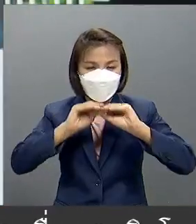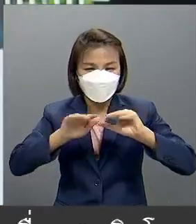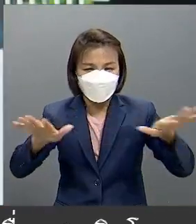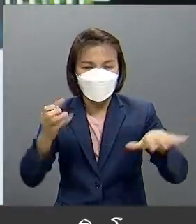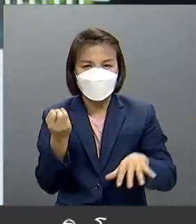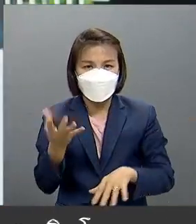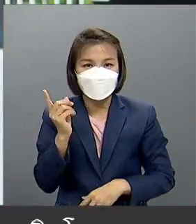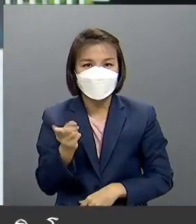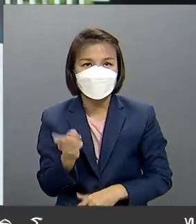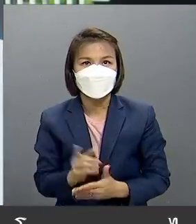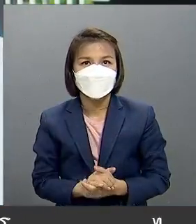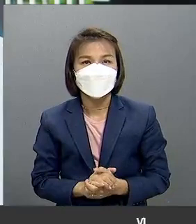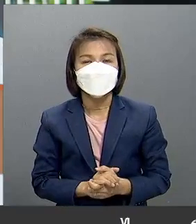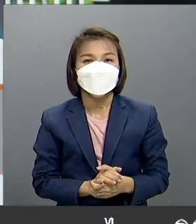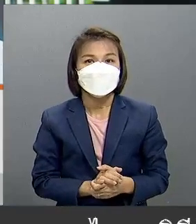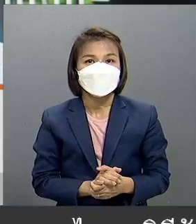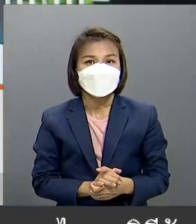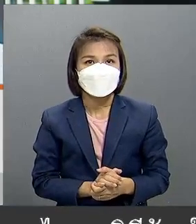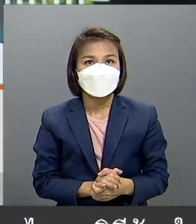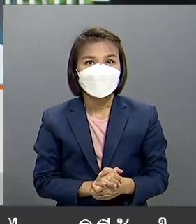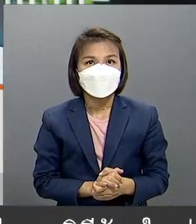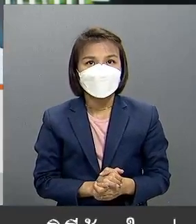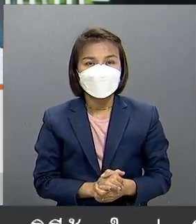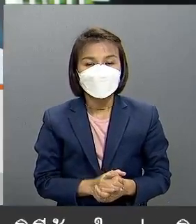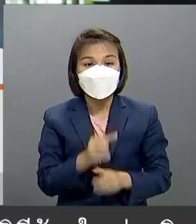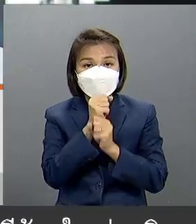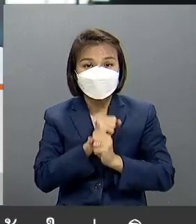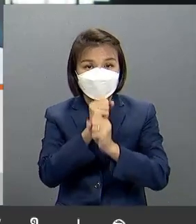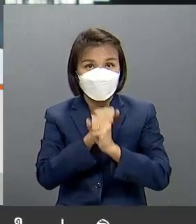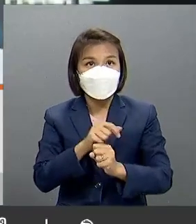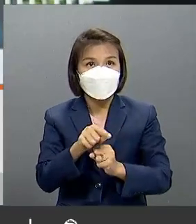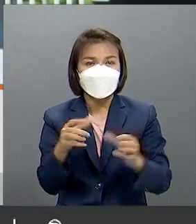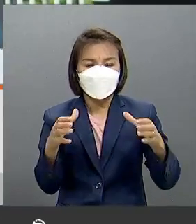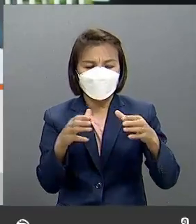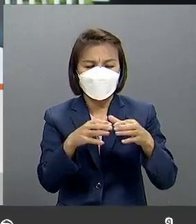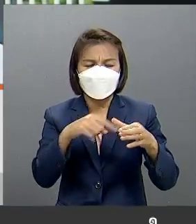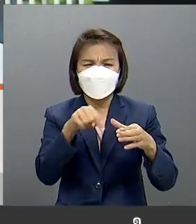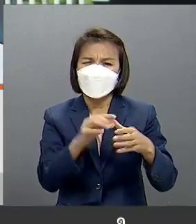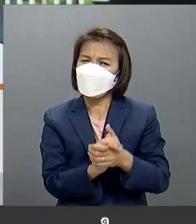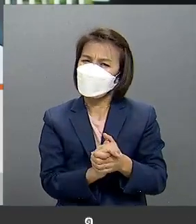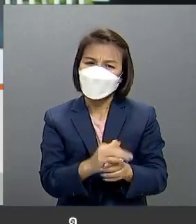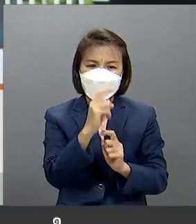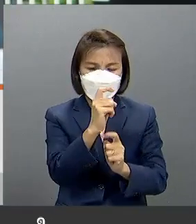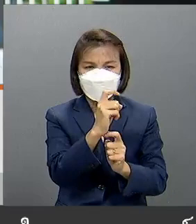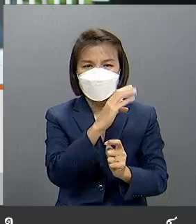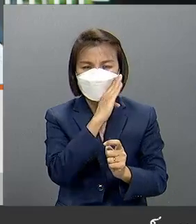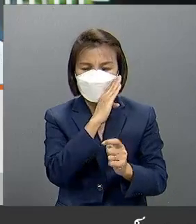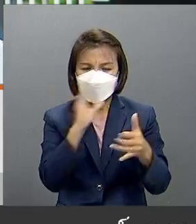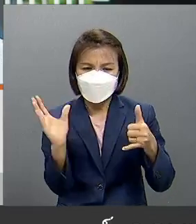ก็ผู้สูงอายุก็เป็นกลุ่มที่น่าจะเป็นกลุ่มเสี่ยงเหมือนกันนะฮะแล้วก็อาจจะติดเชื้ออ